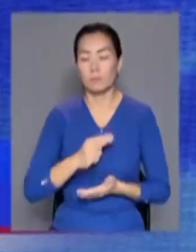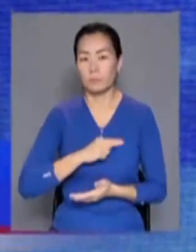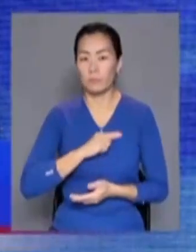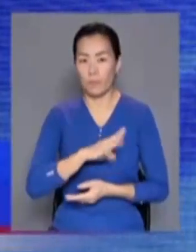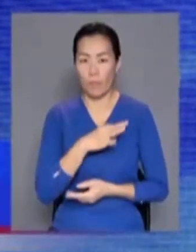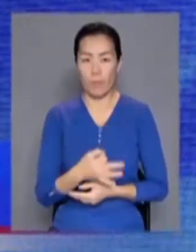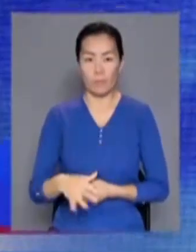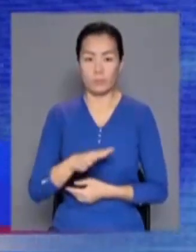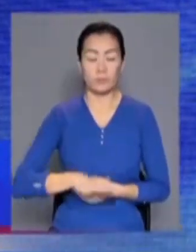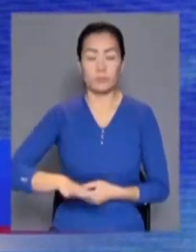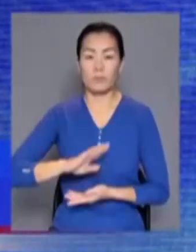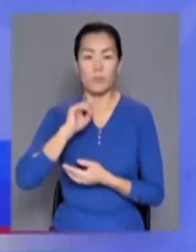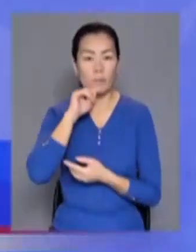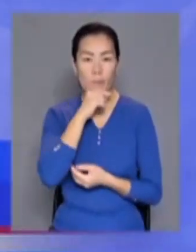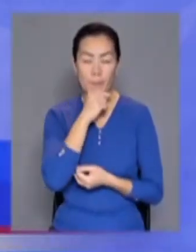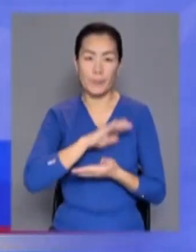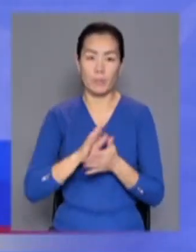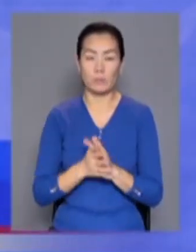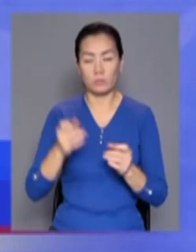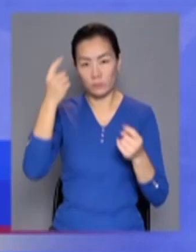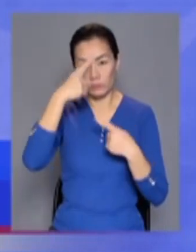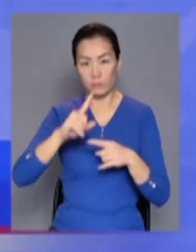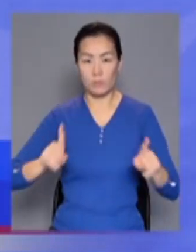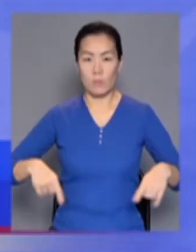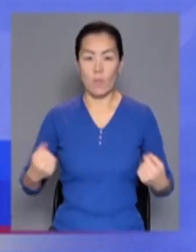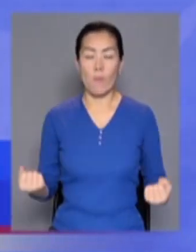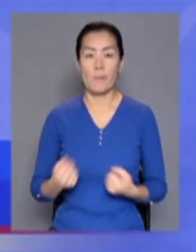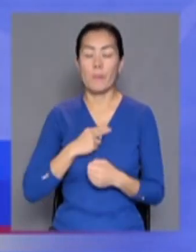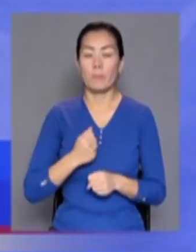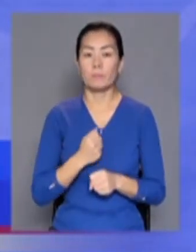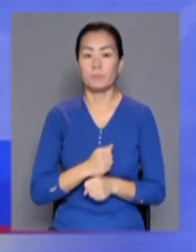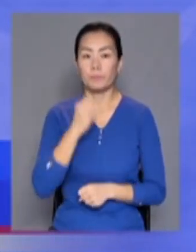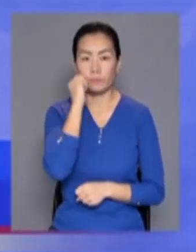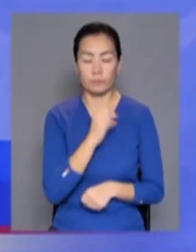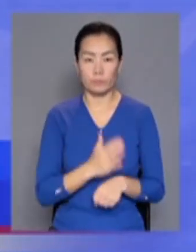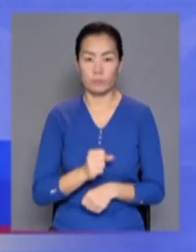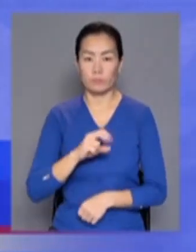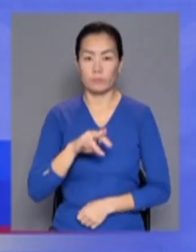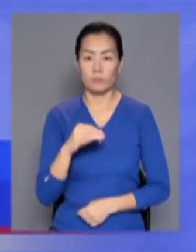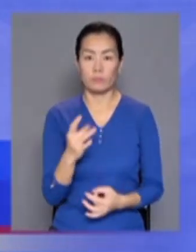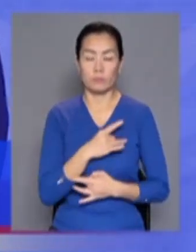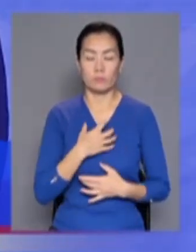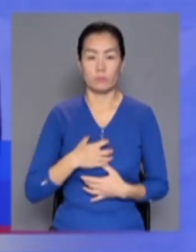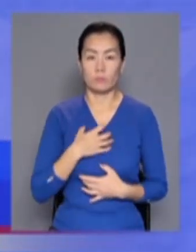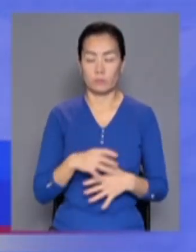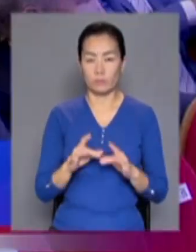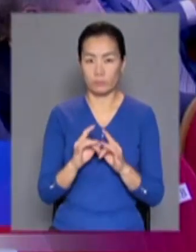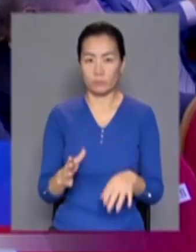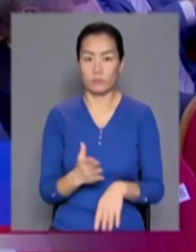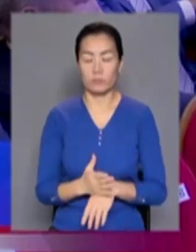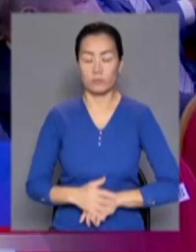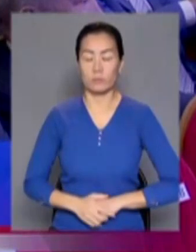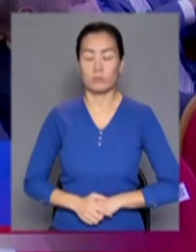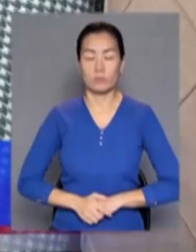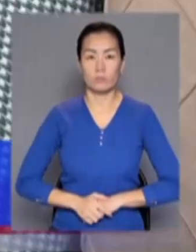еткен. Облыстың әлеуметтік экономикалық және идеологиялық дамуына зор үлесін қосқан ардагер айшықты мерекенің маңыздылығын өскелең